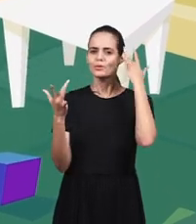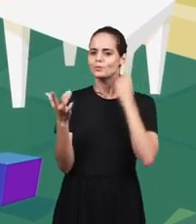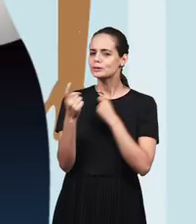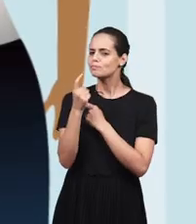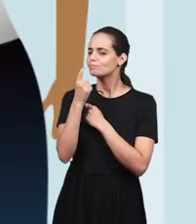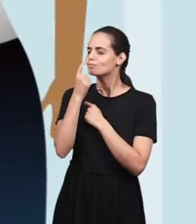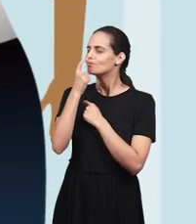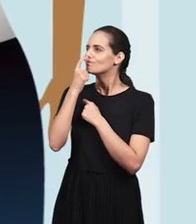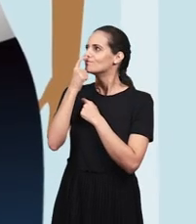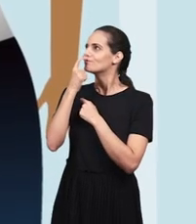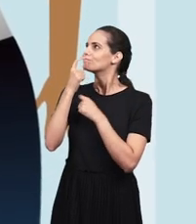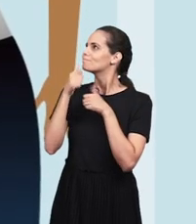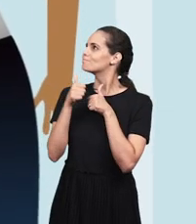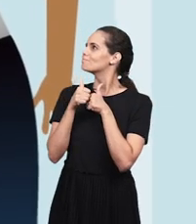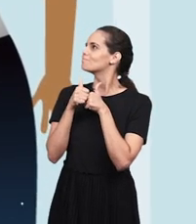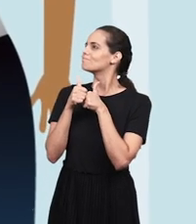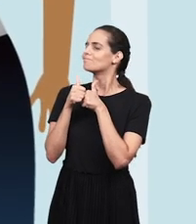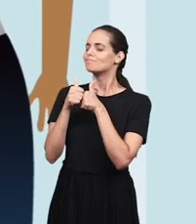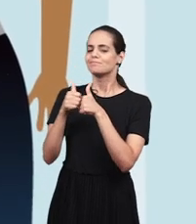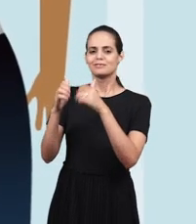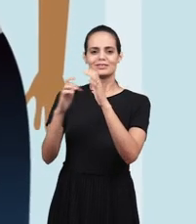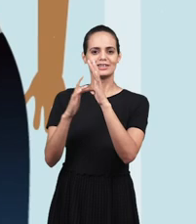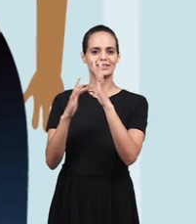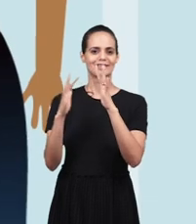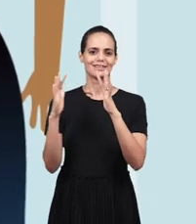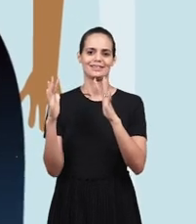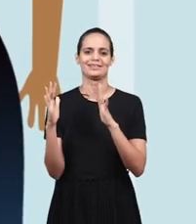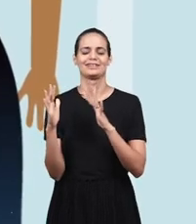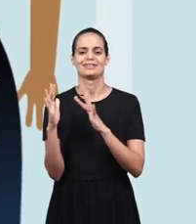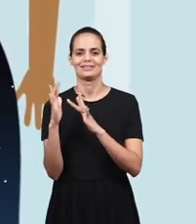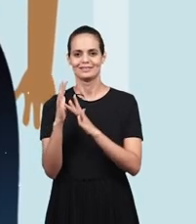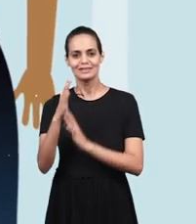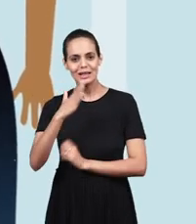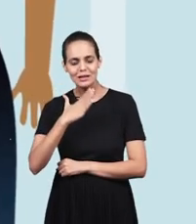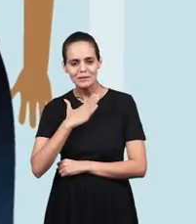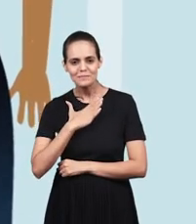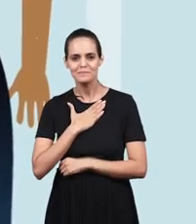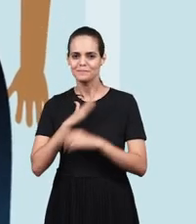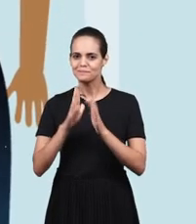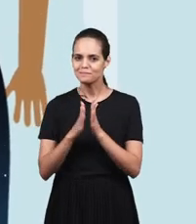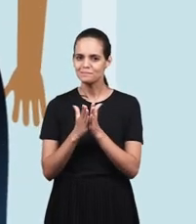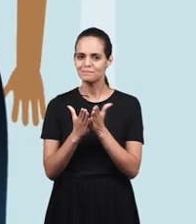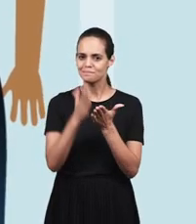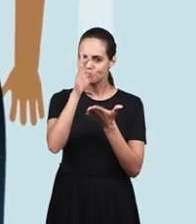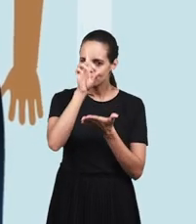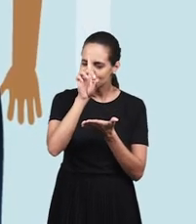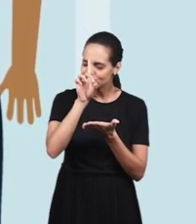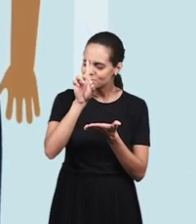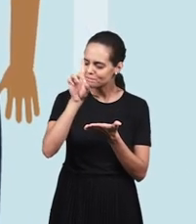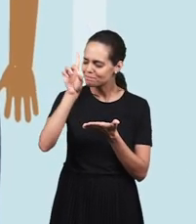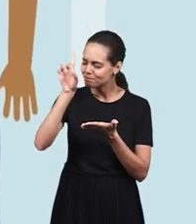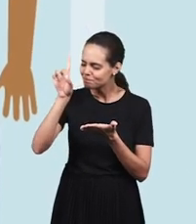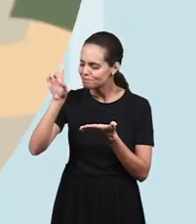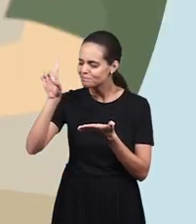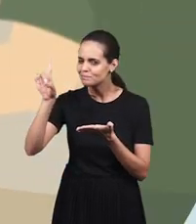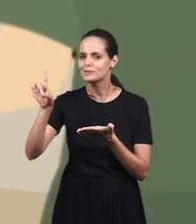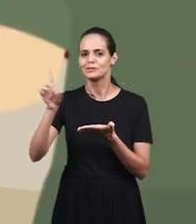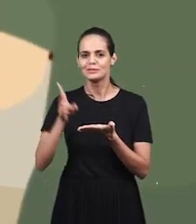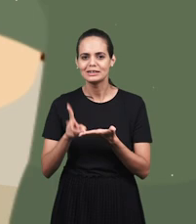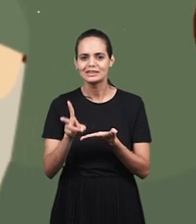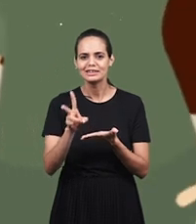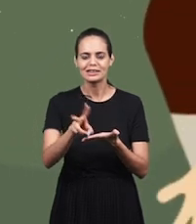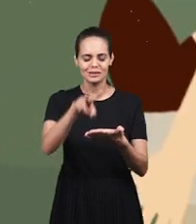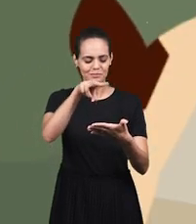для всех тех, кто близок Иисусу. Я буду всегда читать